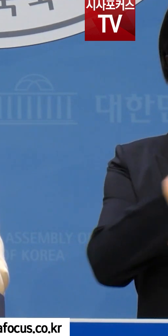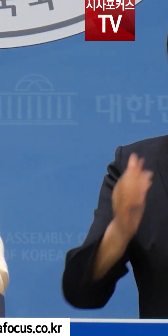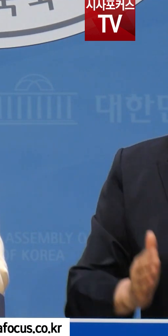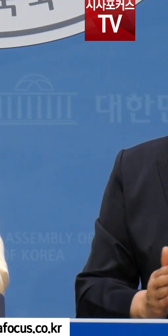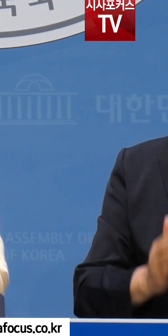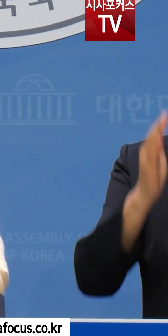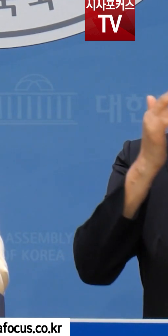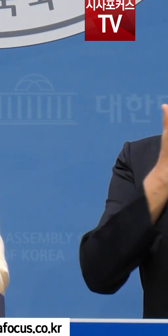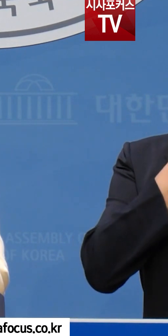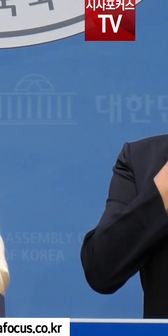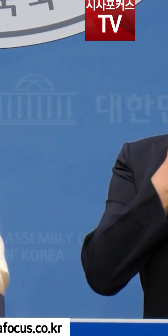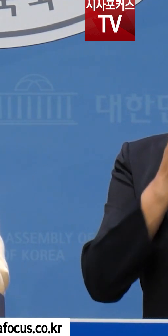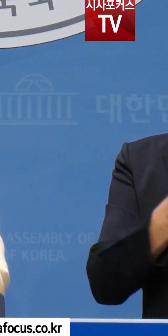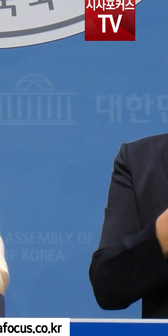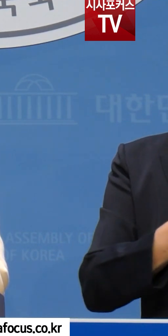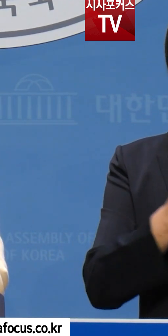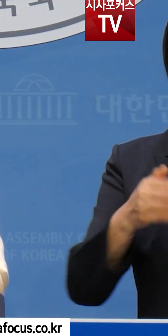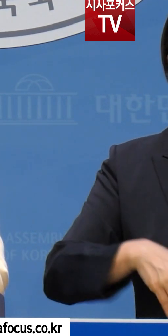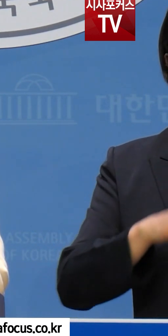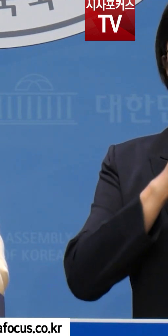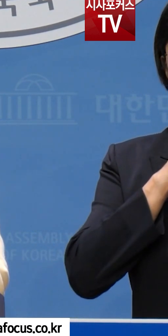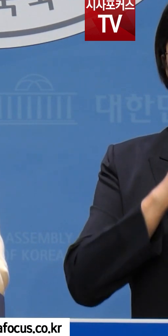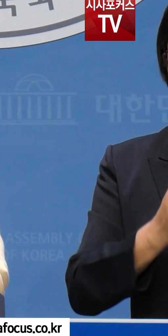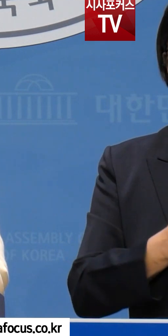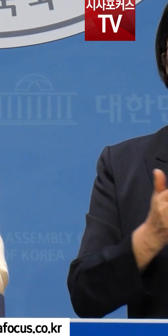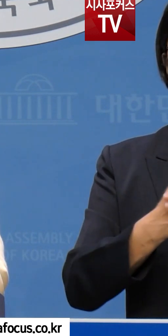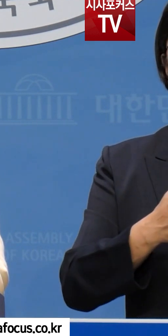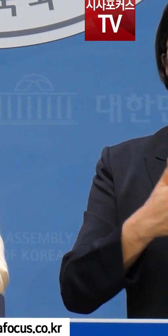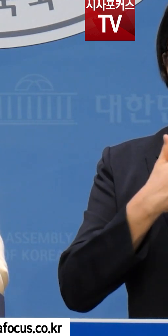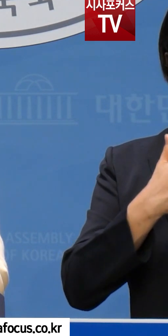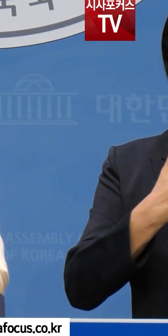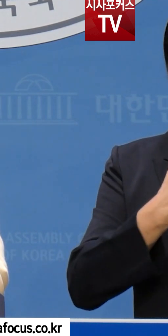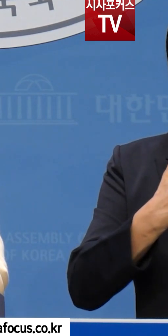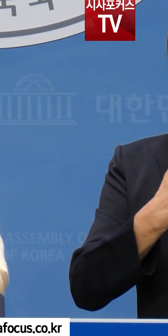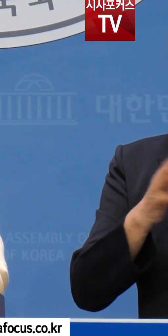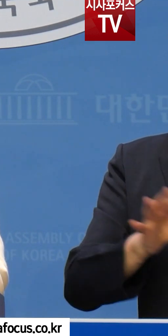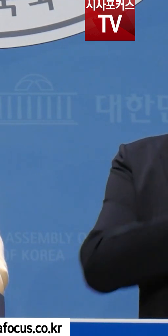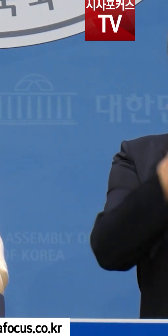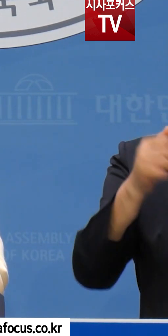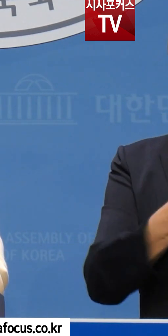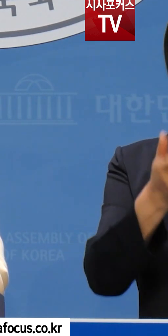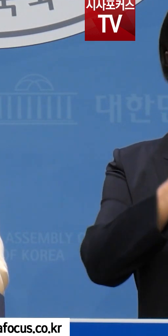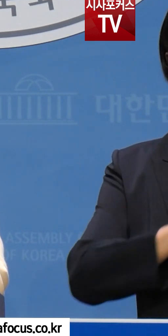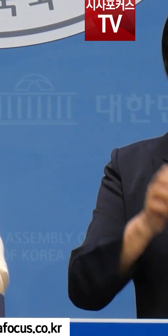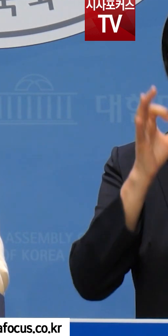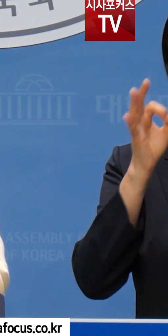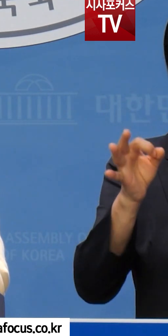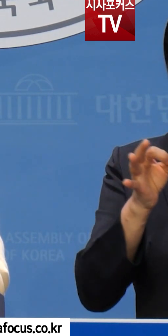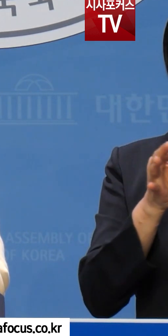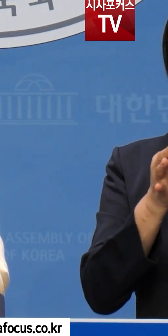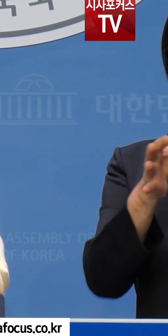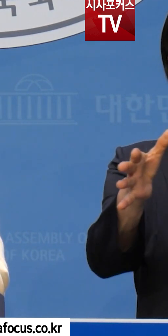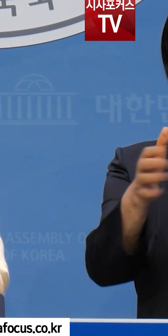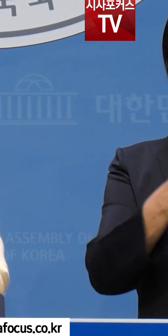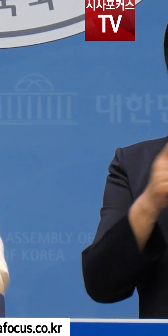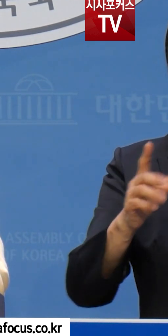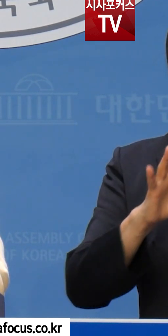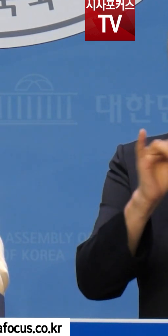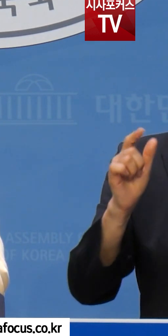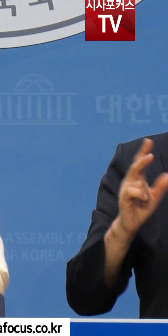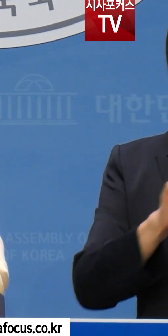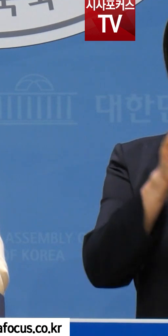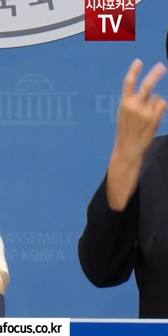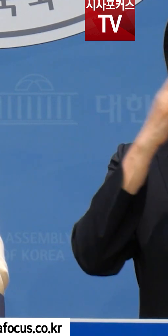과열되지 않도록 조절해야 하지만 불황 국면에서는 적극적 재정으로 민생을